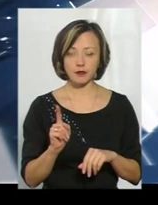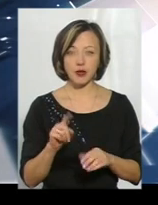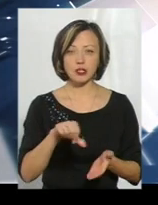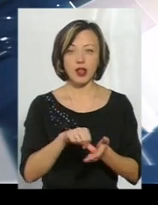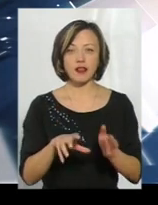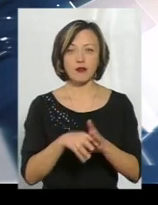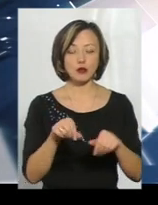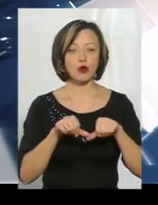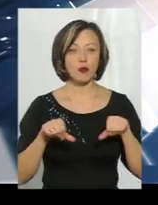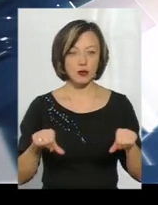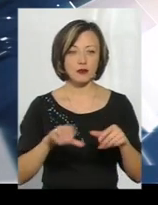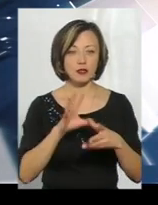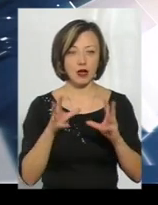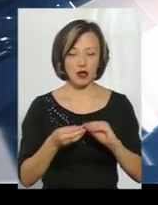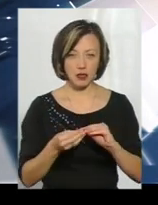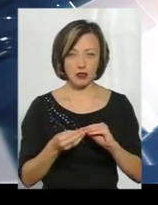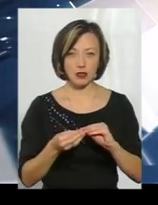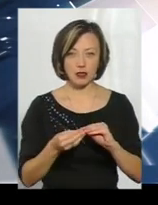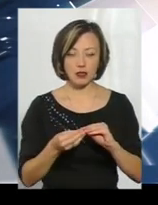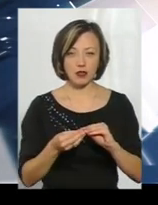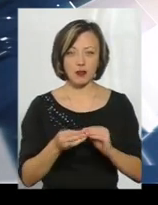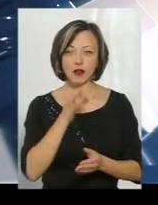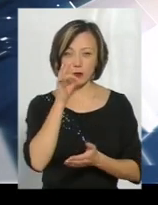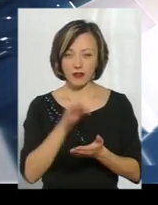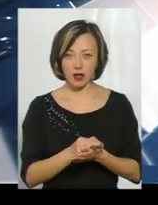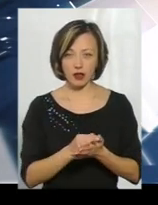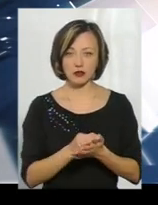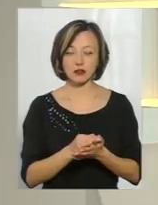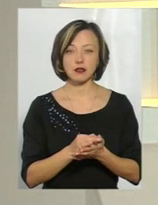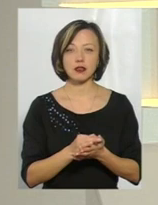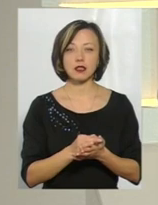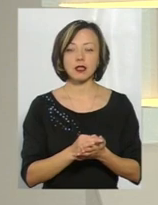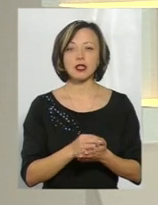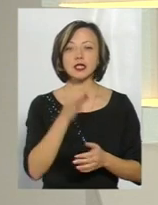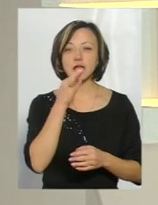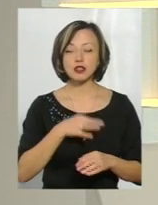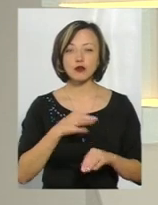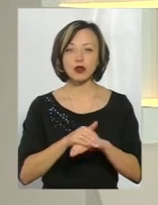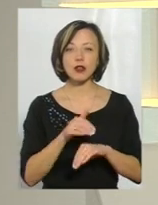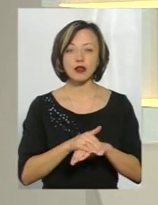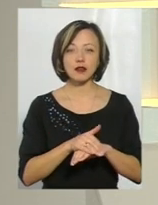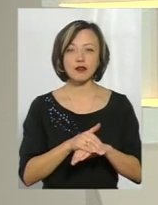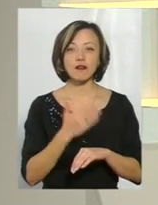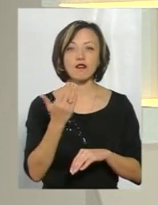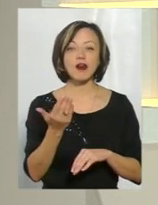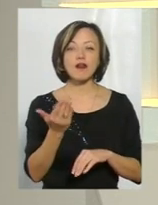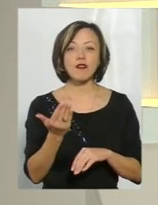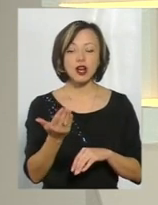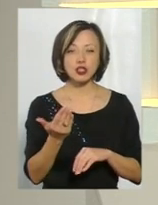члени виборчих комісій взагалі досить відповідальні. Пане Юрію, скажіть, будь ласка,